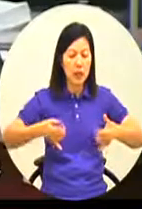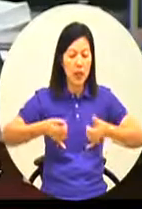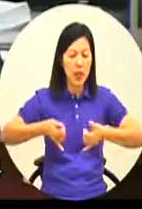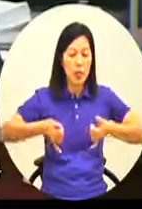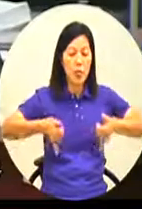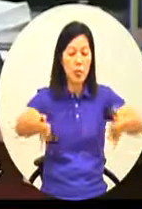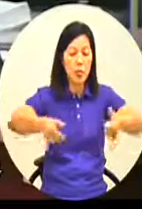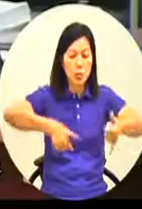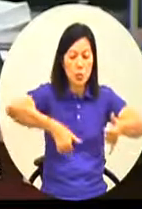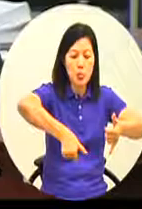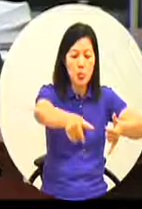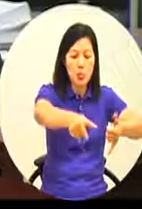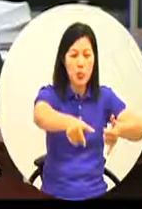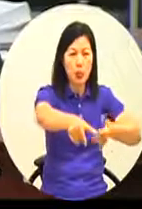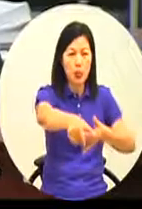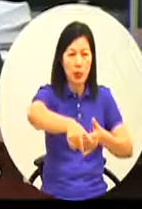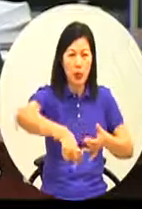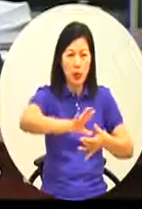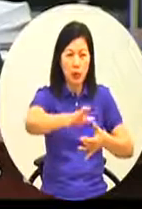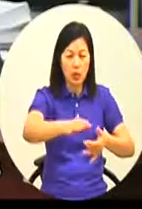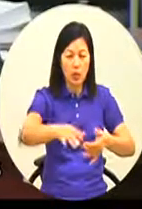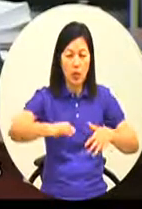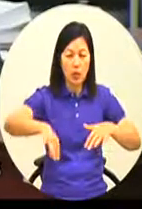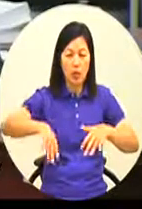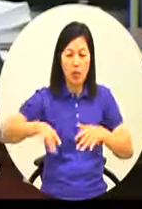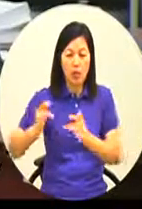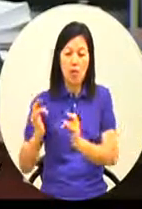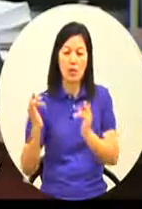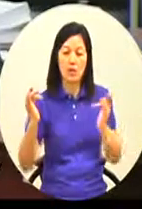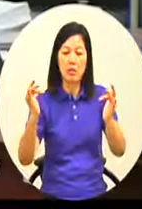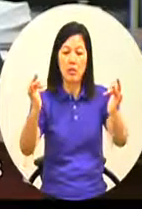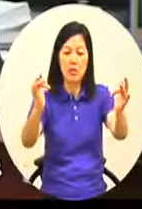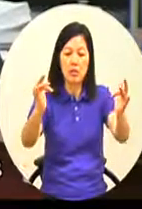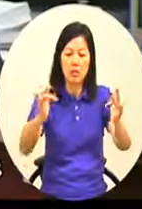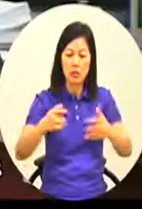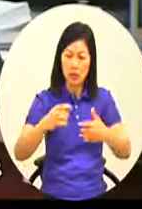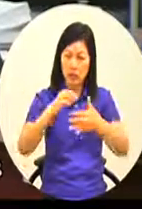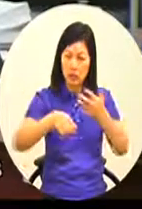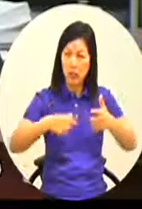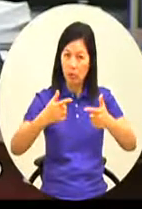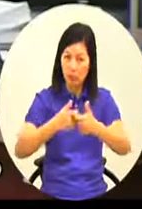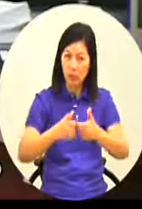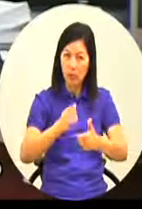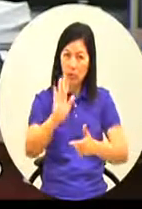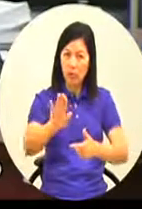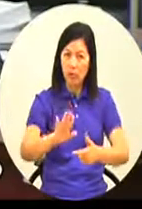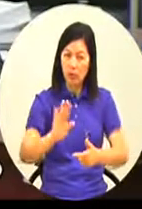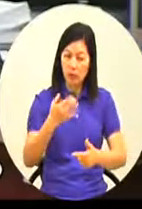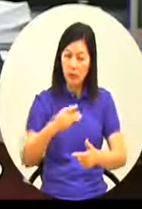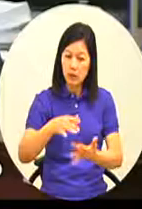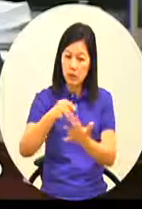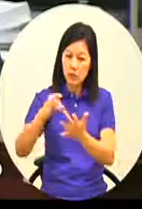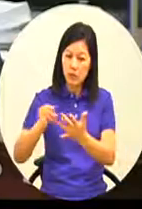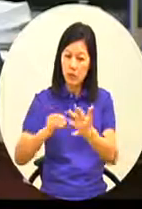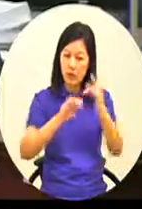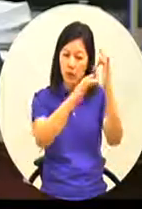岛迄个大条，吼、哦、你讲迄个在大型树啊，迄种较有适合吧？问题吧，爱选讲较袂落叶的